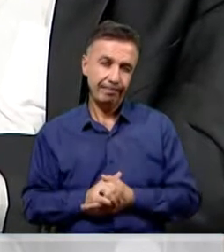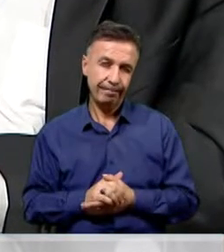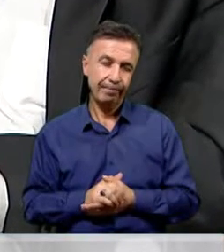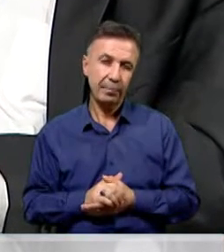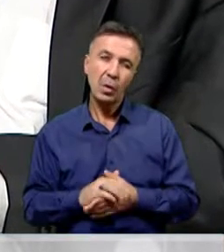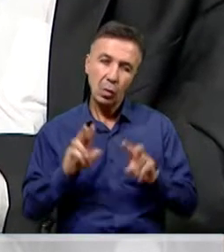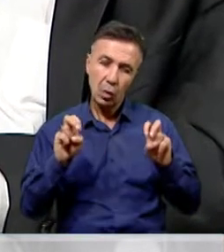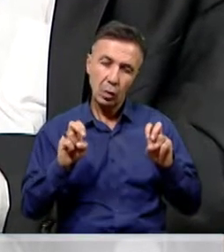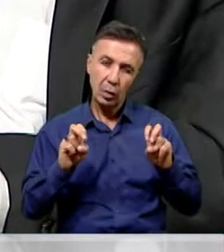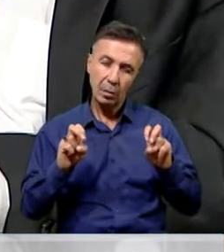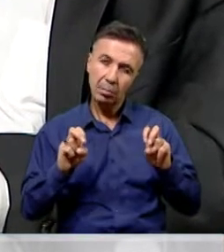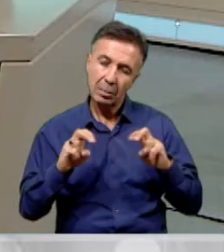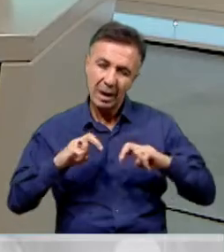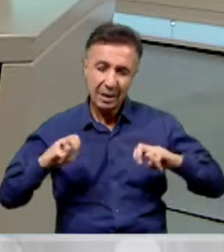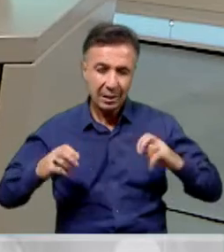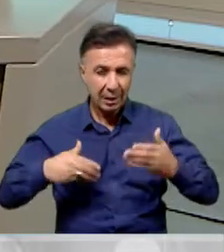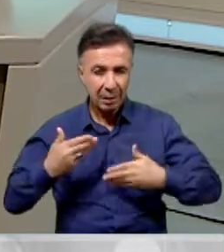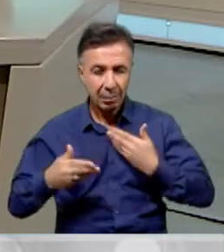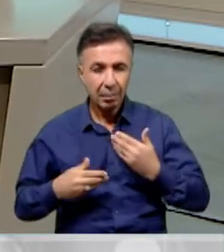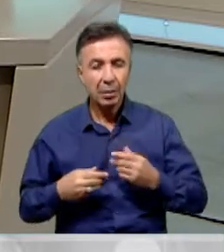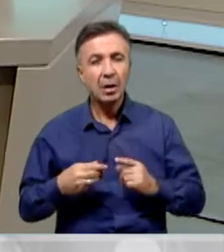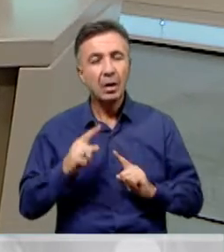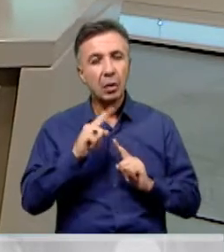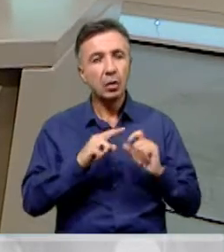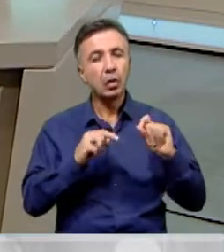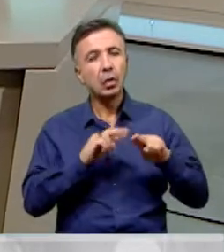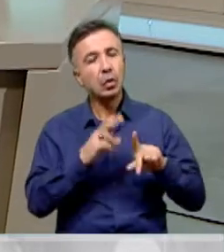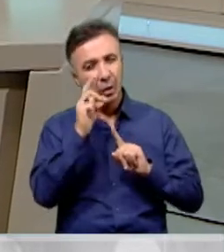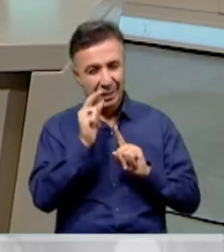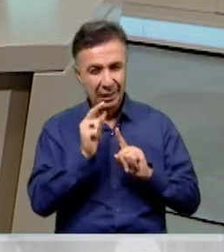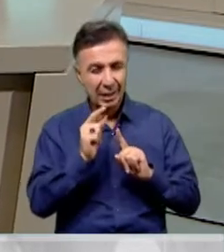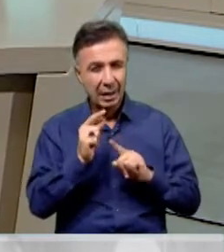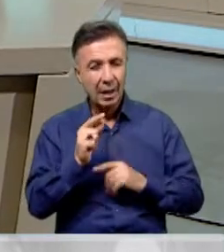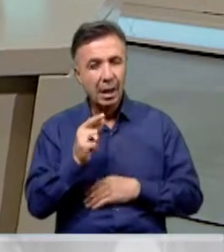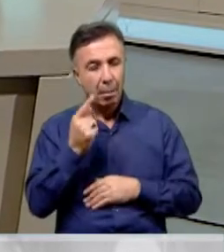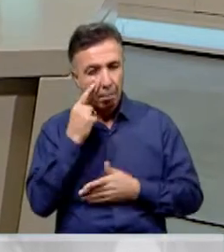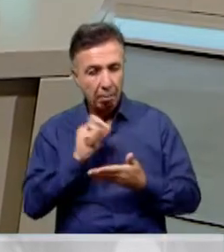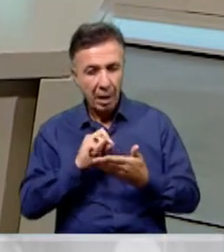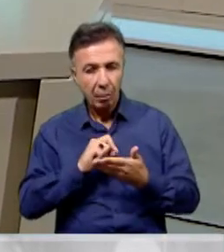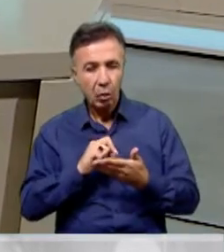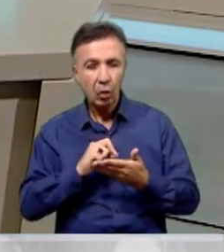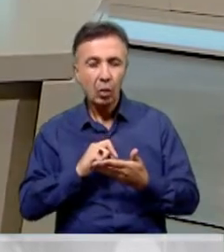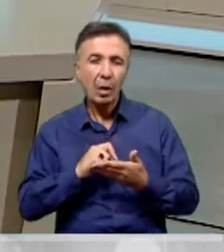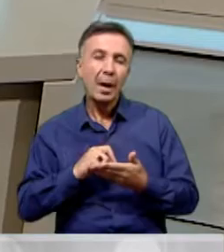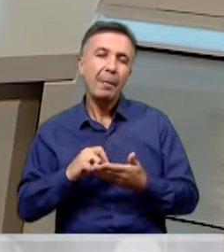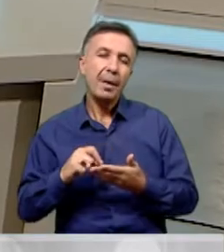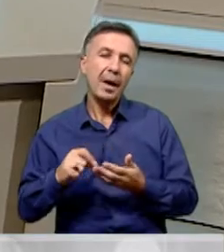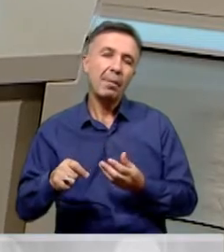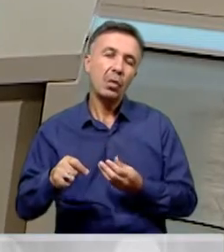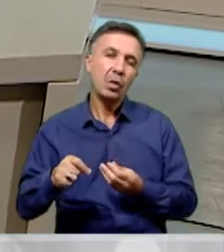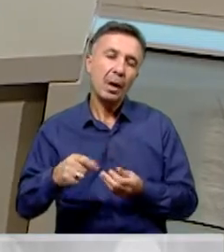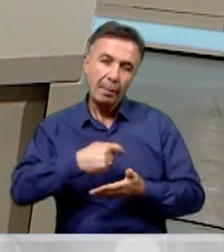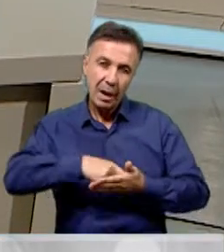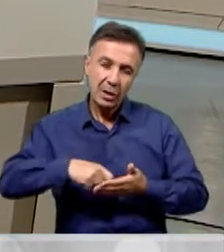zaman burada Toplu Konut İdaresi Eee memur maaşına 6 ayda bir Endeksli olmak